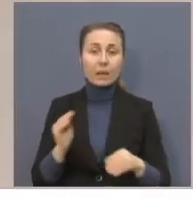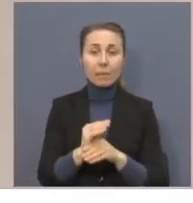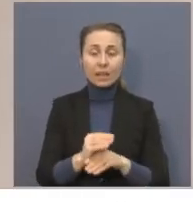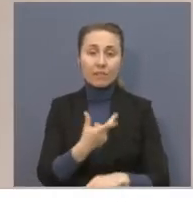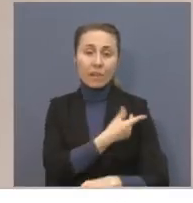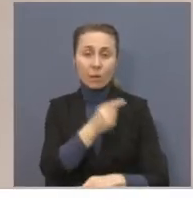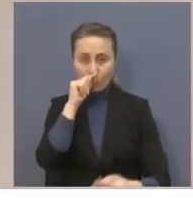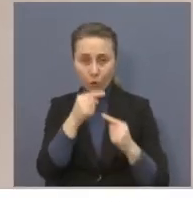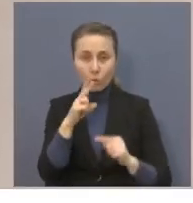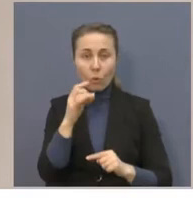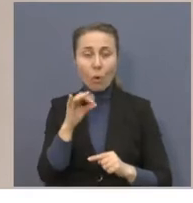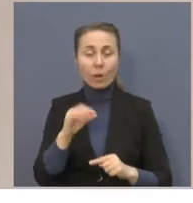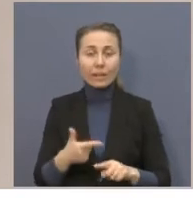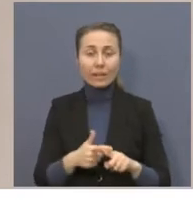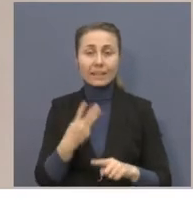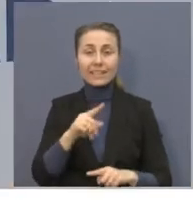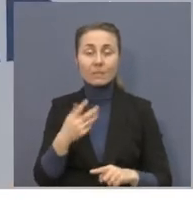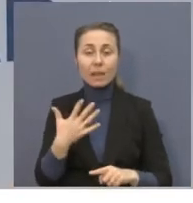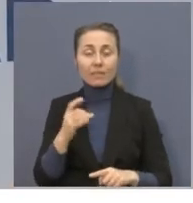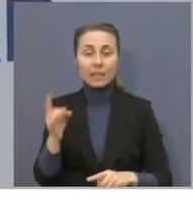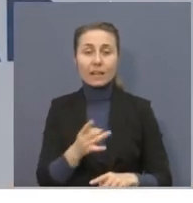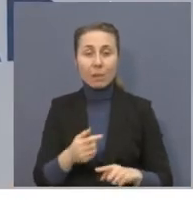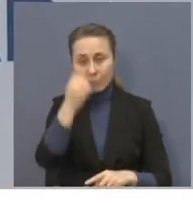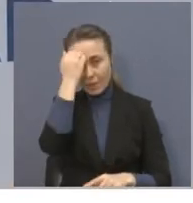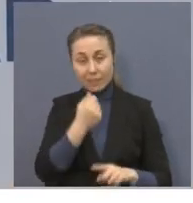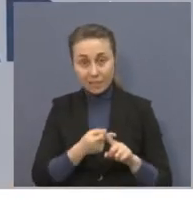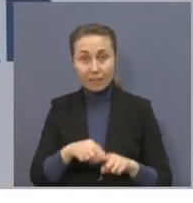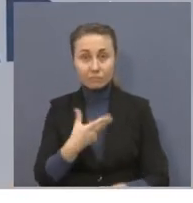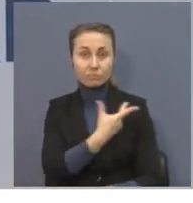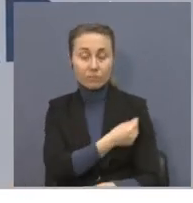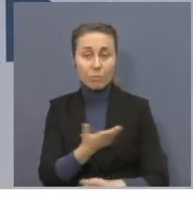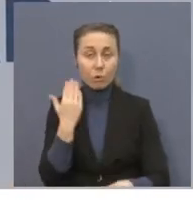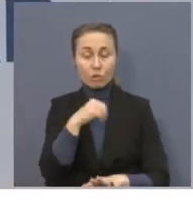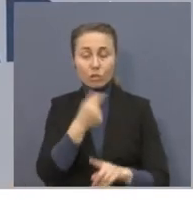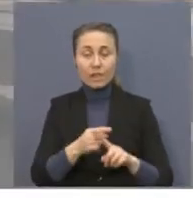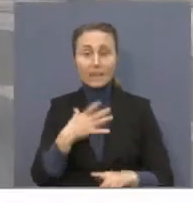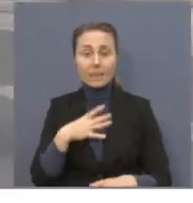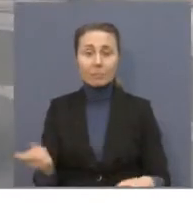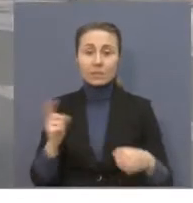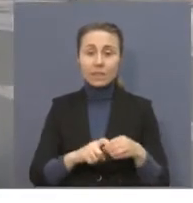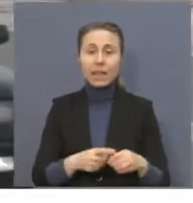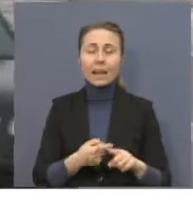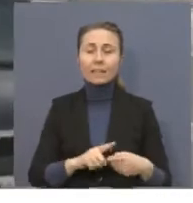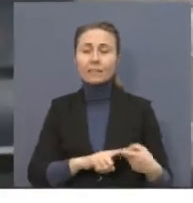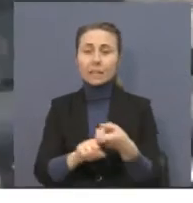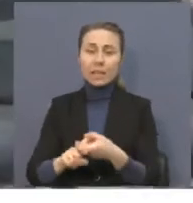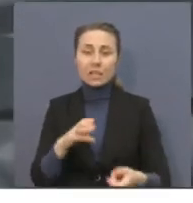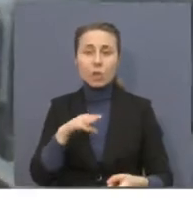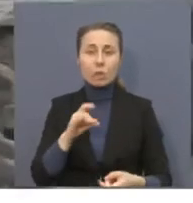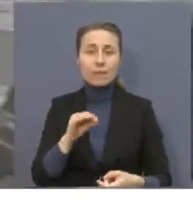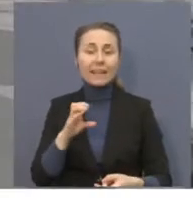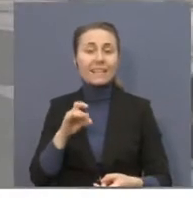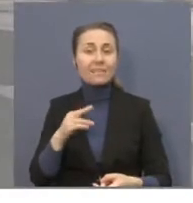против кори в более чем 3,5 раза. Благодаря профилактическим мерам за прошлый год не было зарегистрировано таких инфекций, как столбняк,